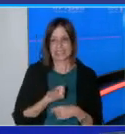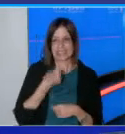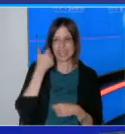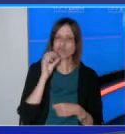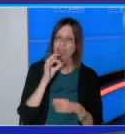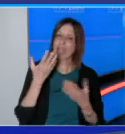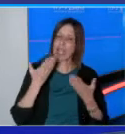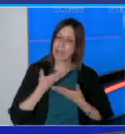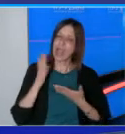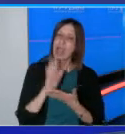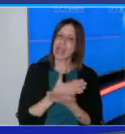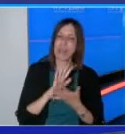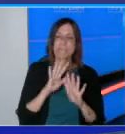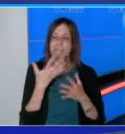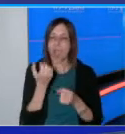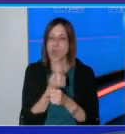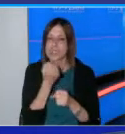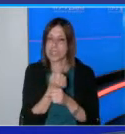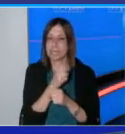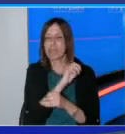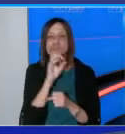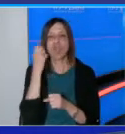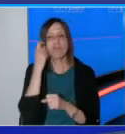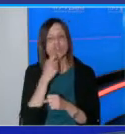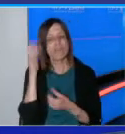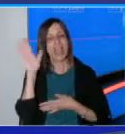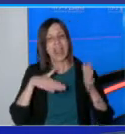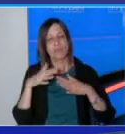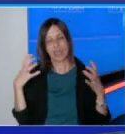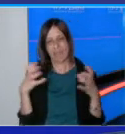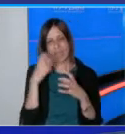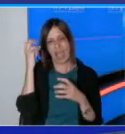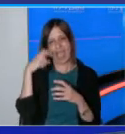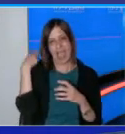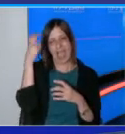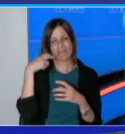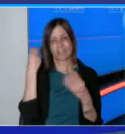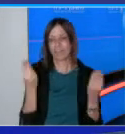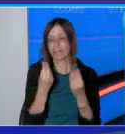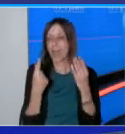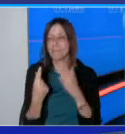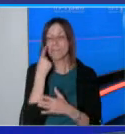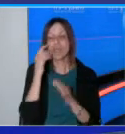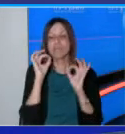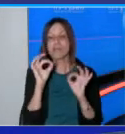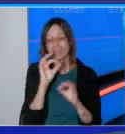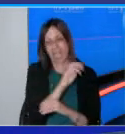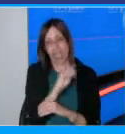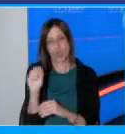כדי לקבל החלטה מה עושים בנושא של הפשיעה והלימוד בחברה הערבית, והדבר הבולט באמת זה עניין